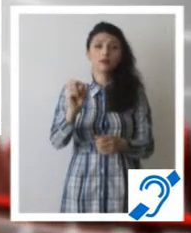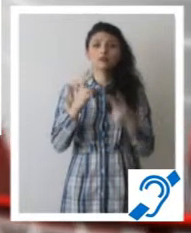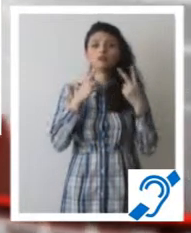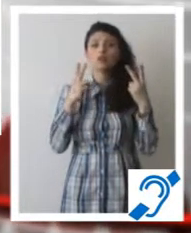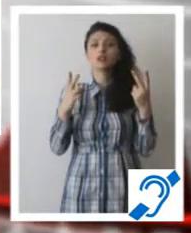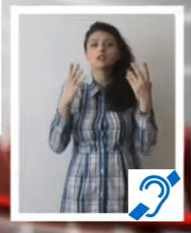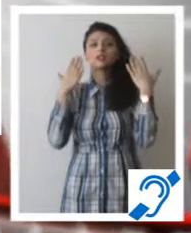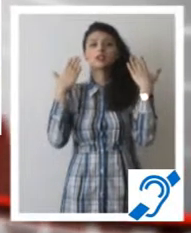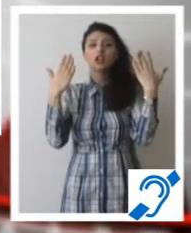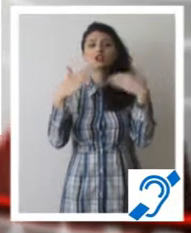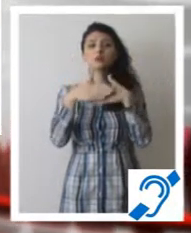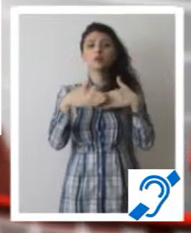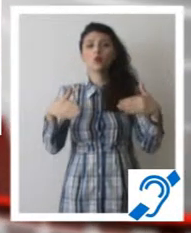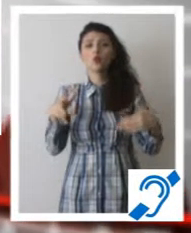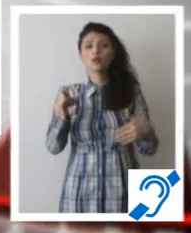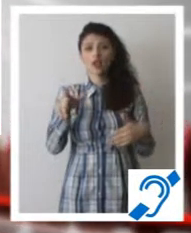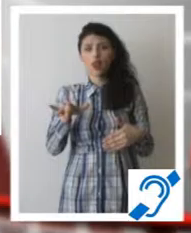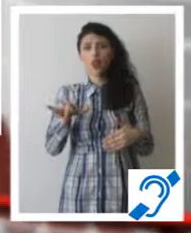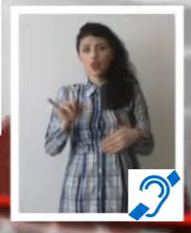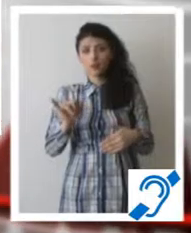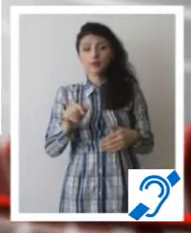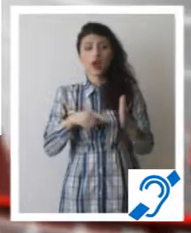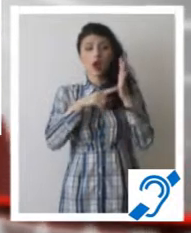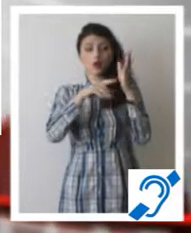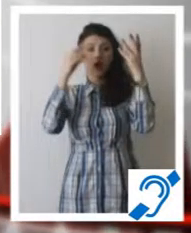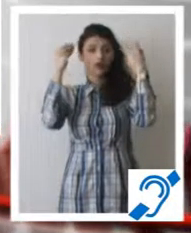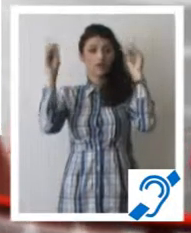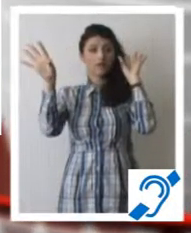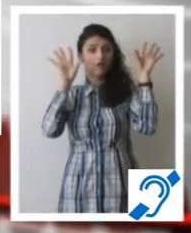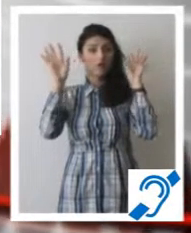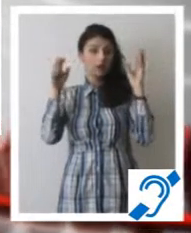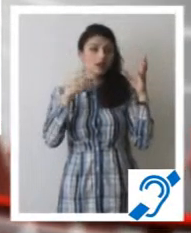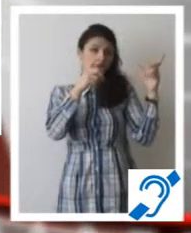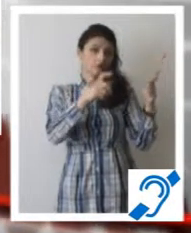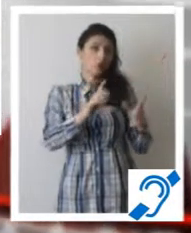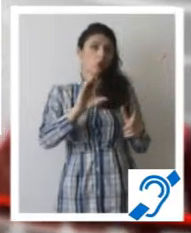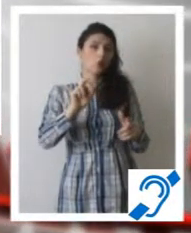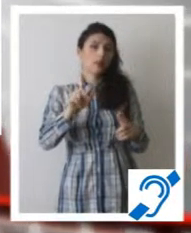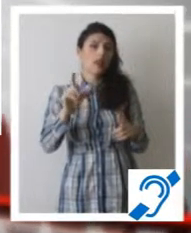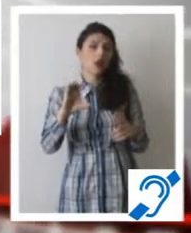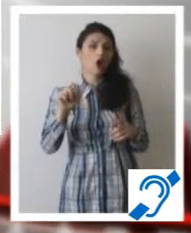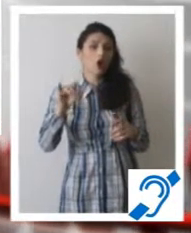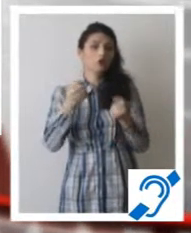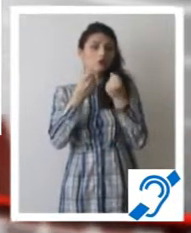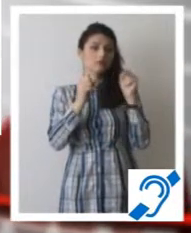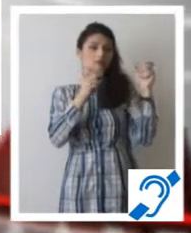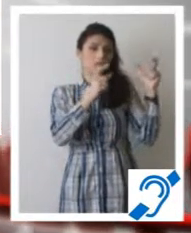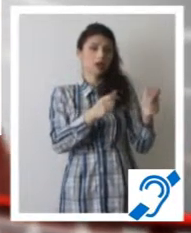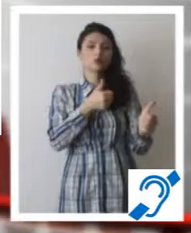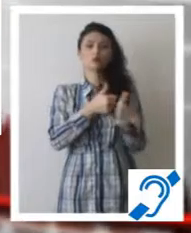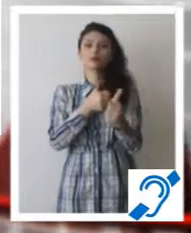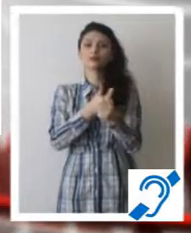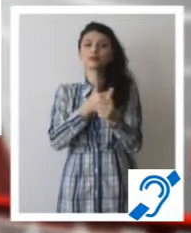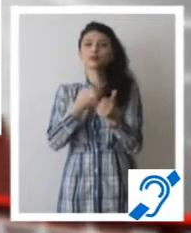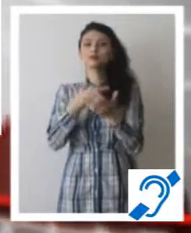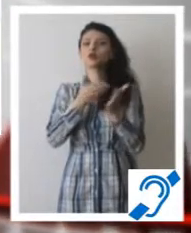în valoare de 10 milioane de lei. Curtea de Conturi a publicat de curând situația sesizărilor transmise Ministerului Public pentru efectuarea urmăririi penale